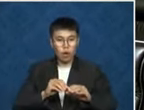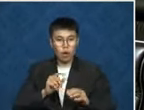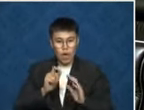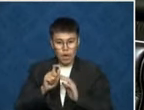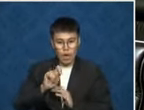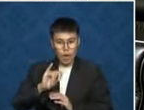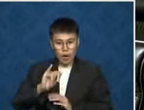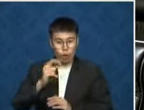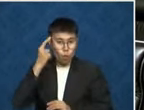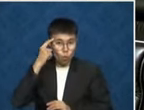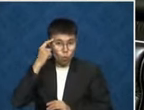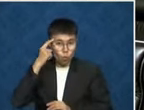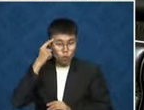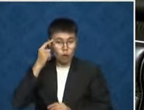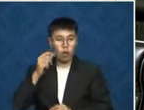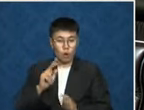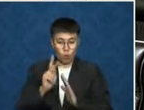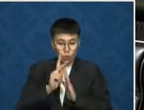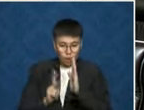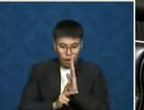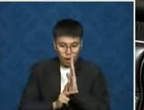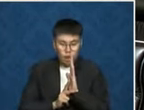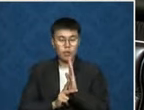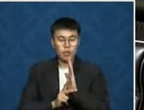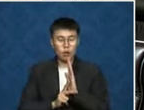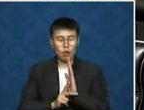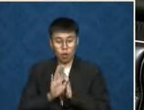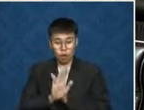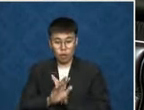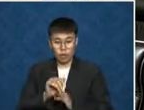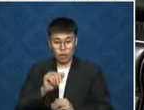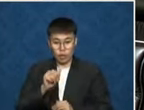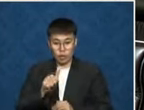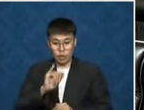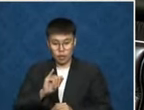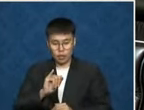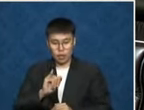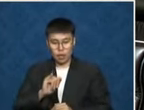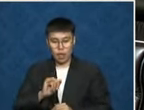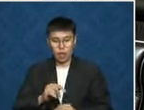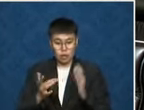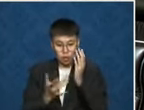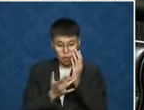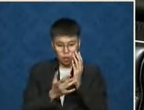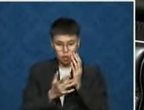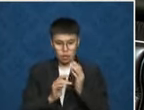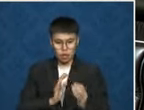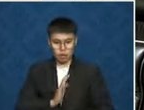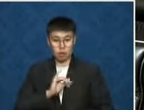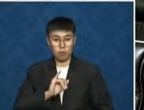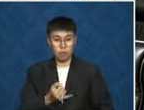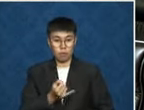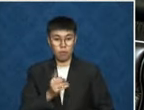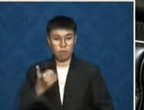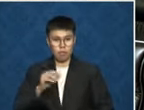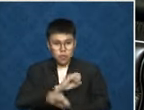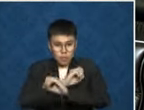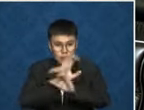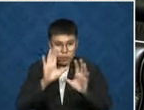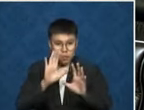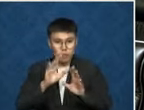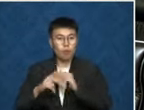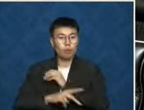ำกับดูแลกฎหมายหรือกฎระเบียบนะครับเพื่อทำให้ AI เป็นเทคโนโลยีสำหรับทุกคนมีจริยธรรมและมีความโปร่งใสนั่นก็